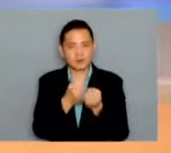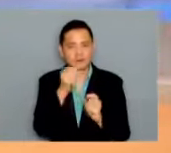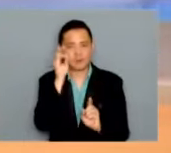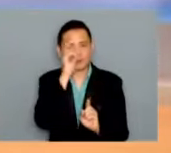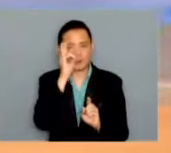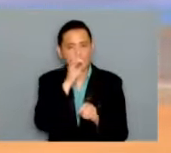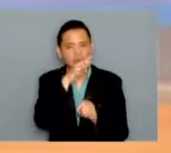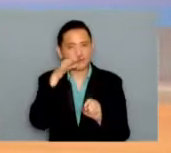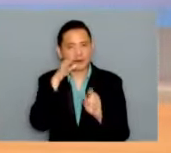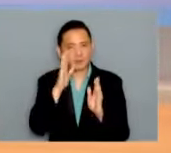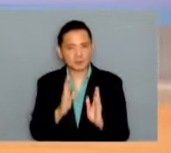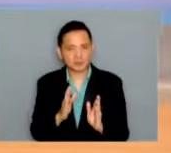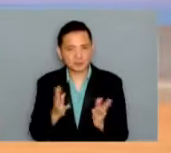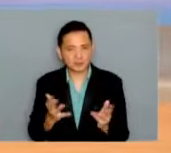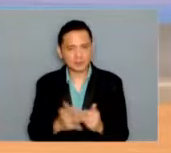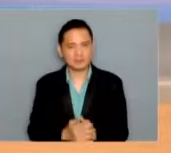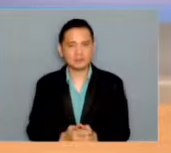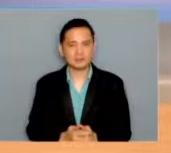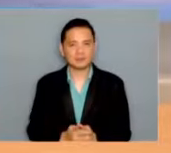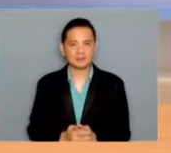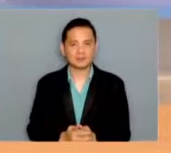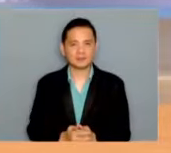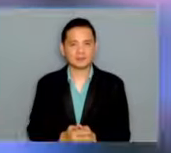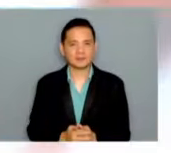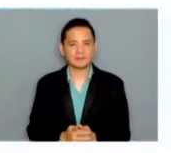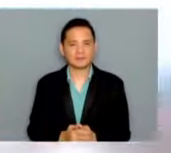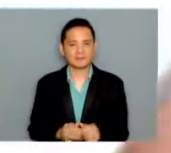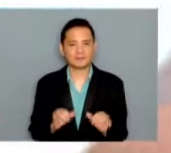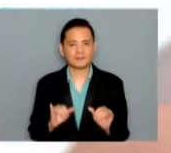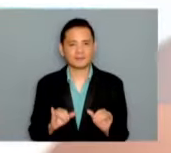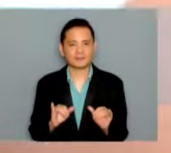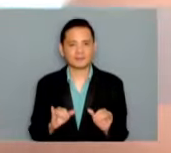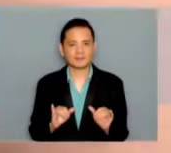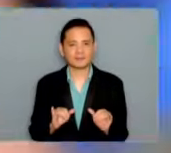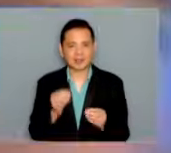naman. Napakaganda naman. Hindi makapag... Ay, hindi na siya nakapagpigil.